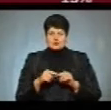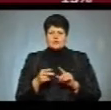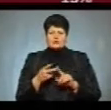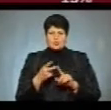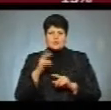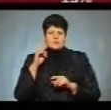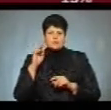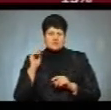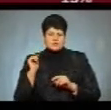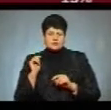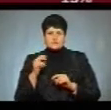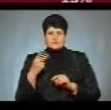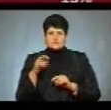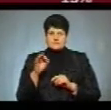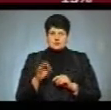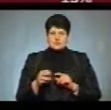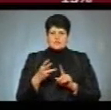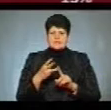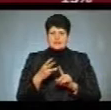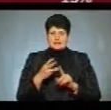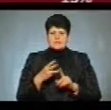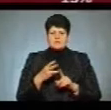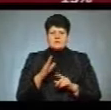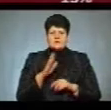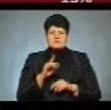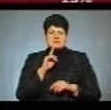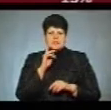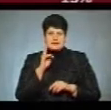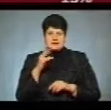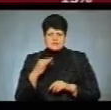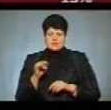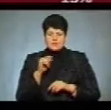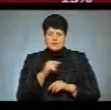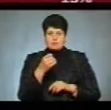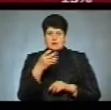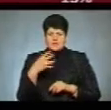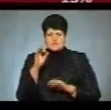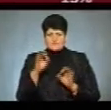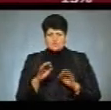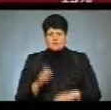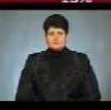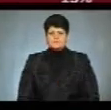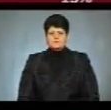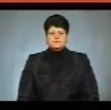Юлія Тимошенко – 20% голосів, і третій – Володимир Зеленський – у нього 15% голосів.